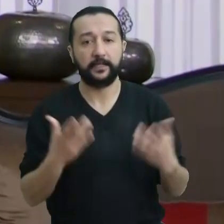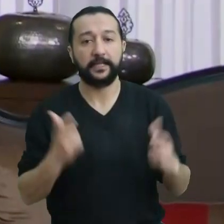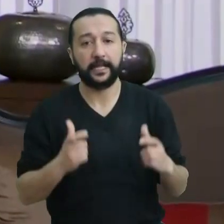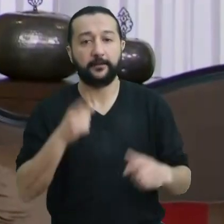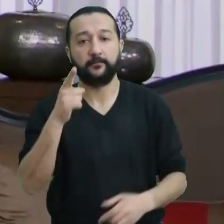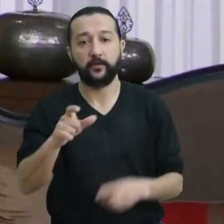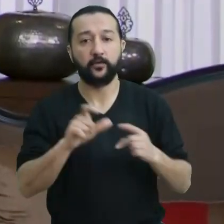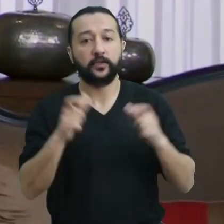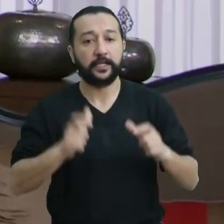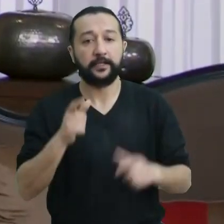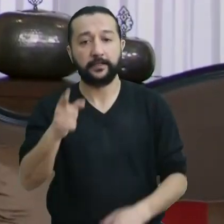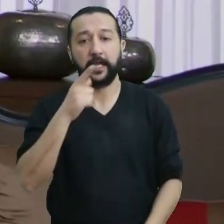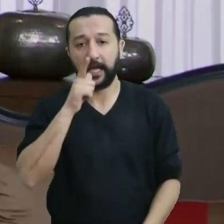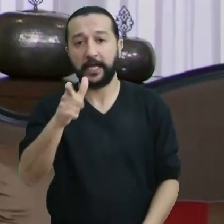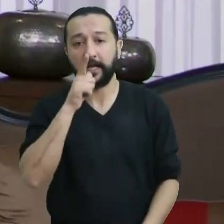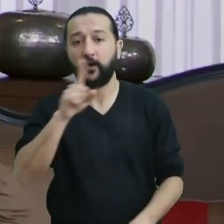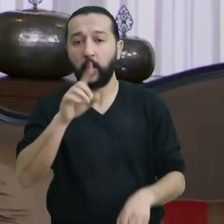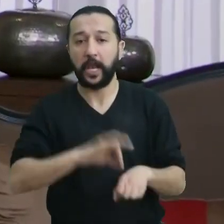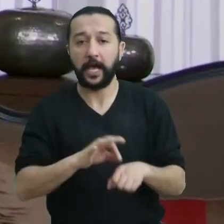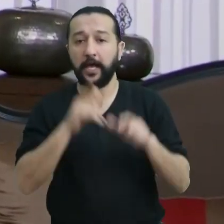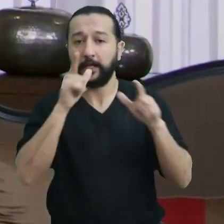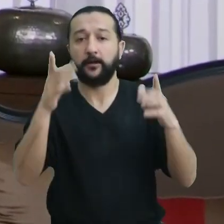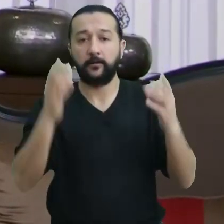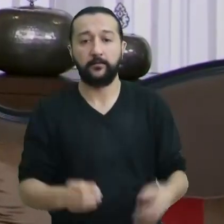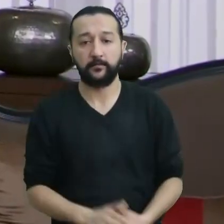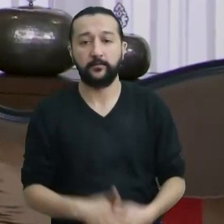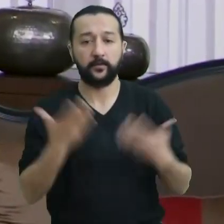Nerede şimdi bu Şükrü ya? Çağrılı 10 dakika oldu.